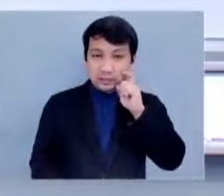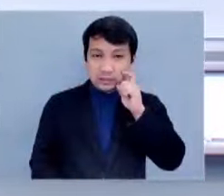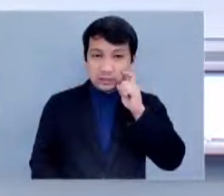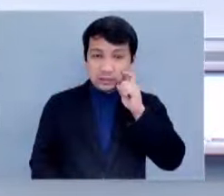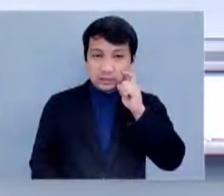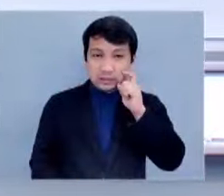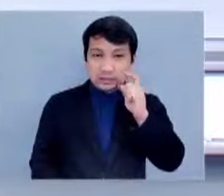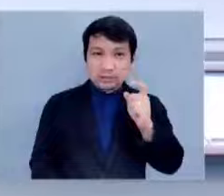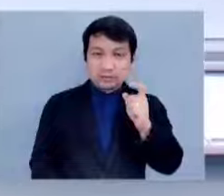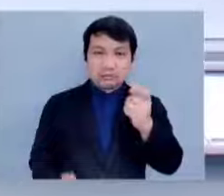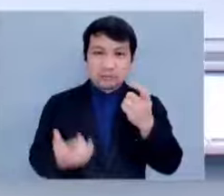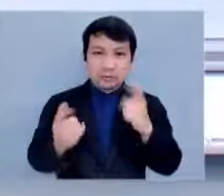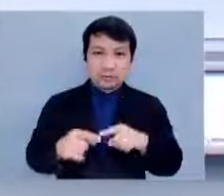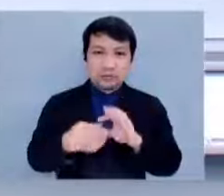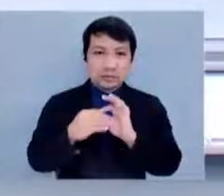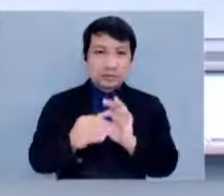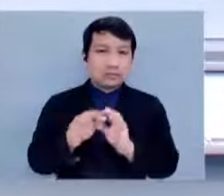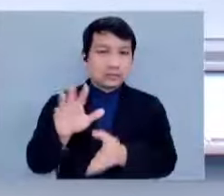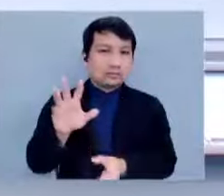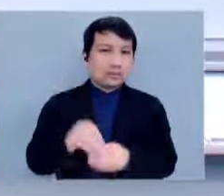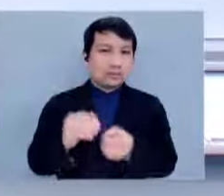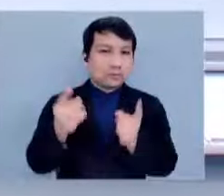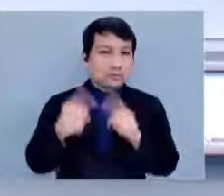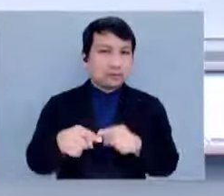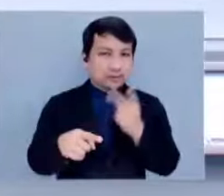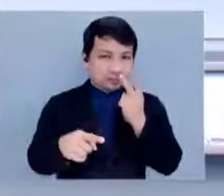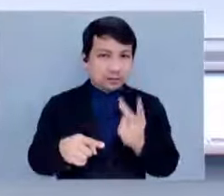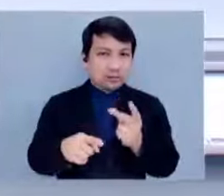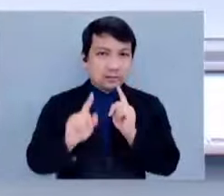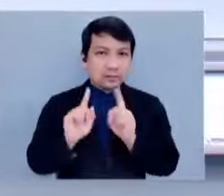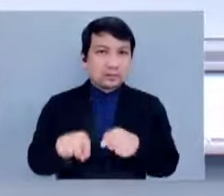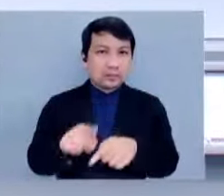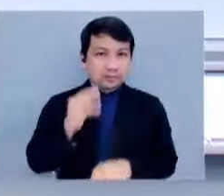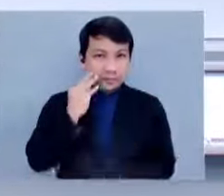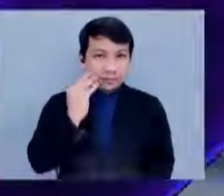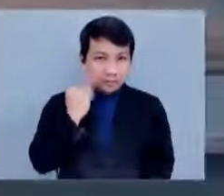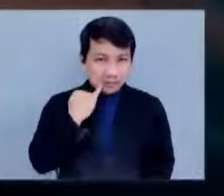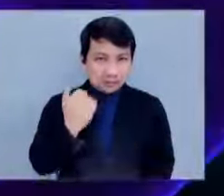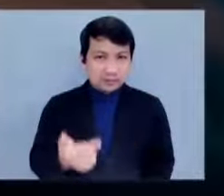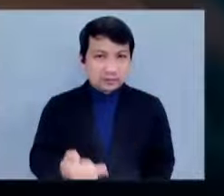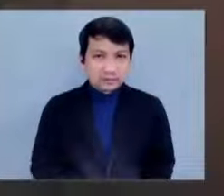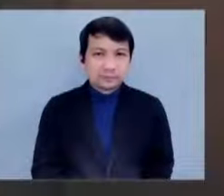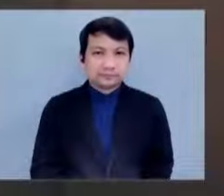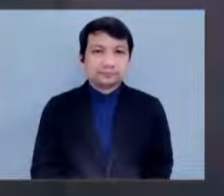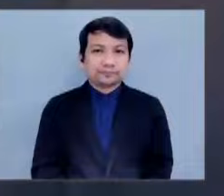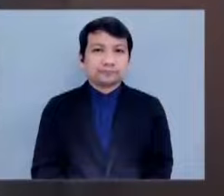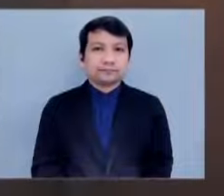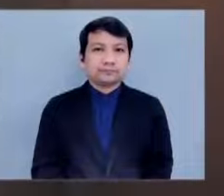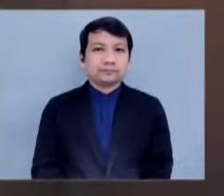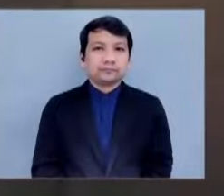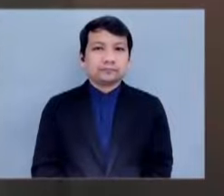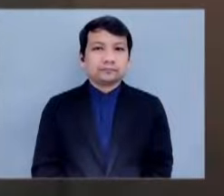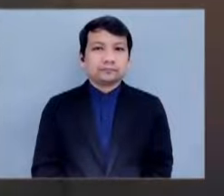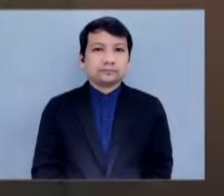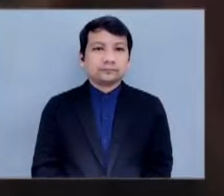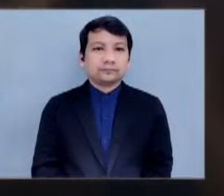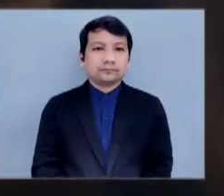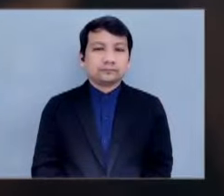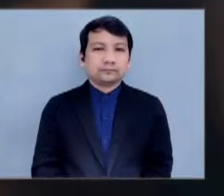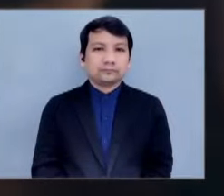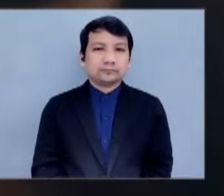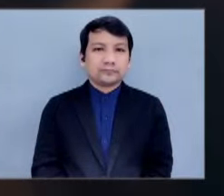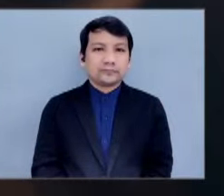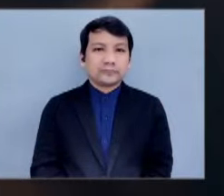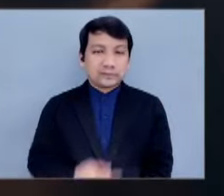closure scene sa senior high. Panoorin natin yan sa report ni MJ Marfori. I forgive you.